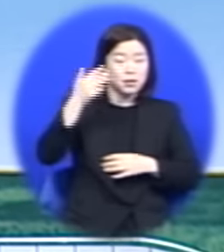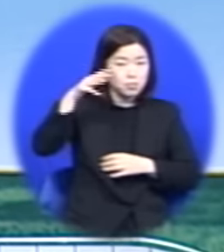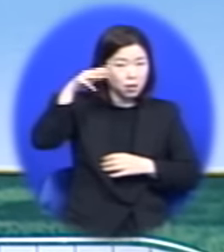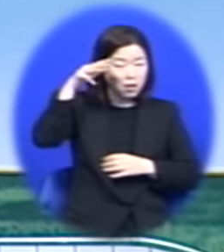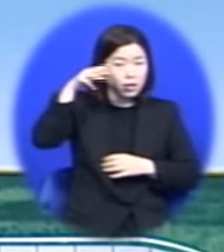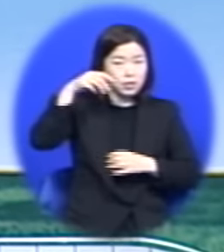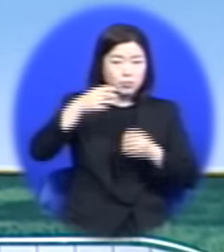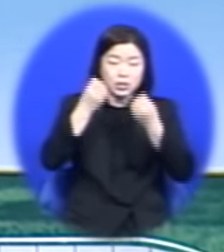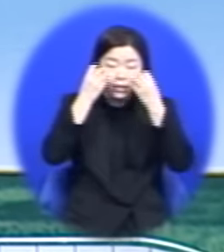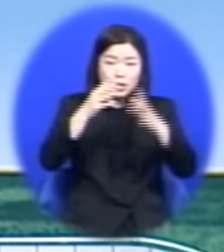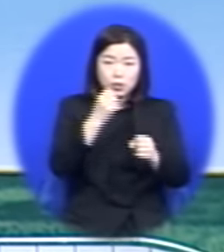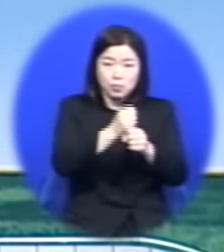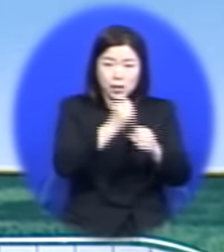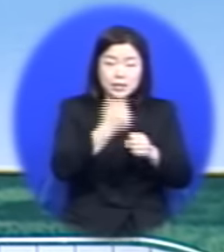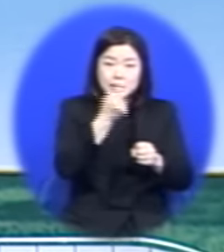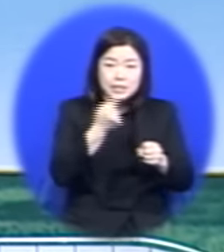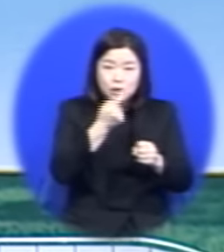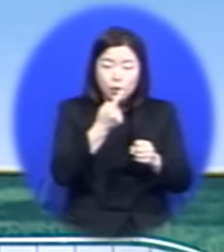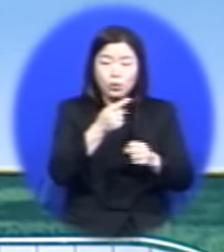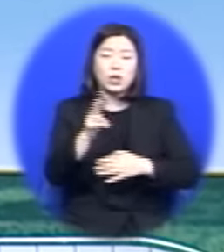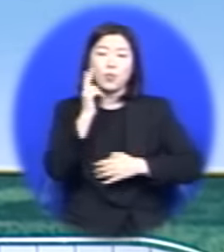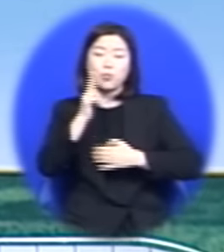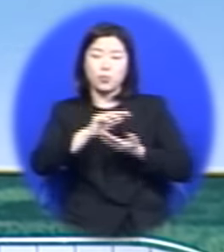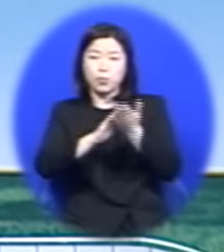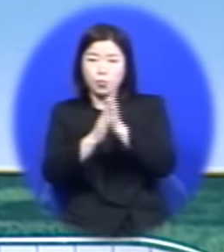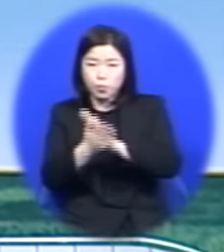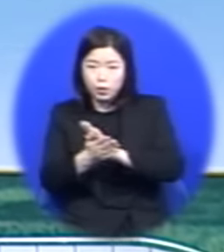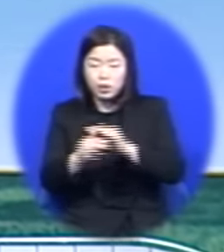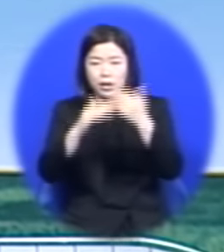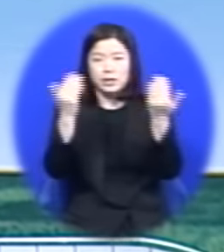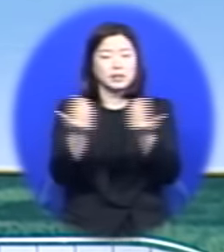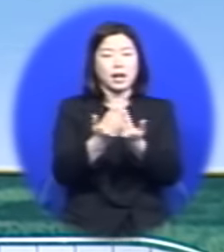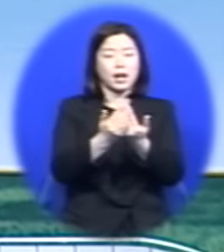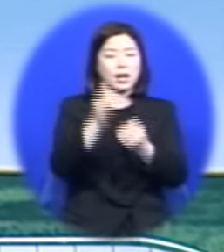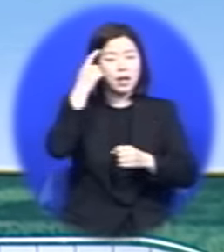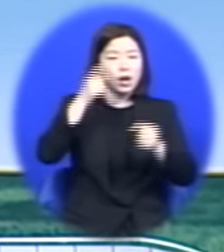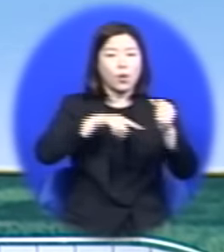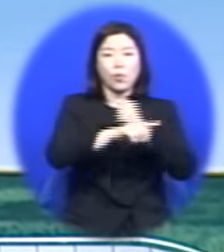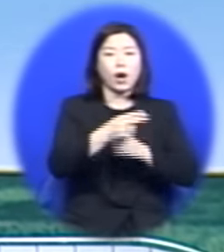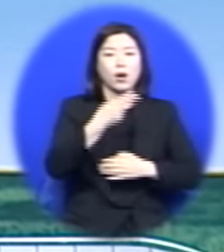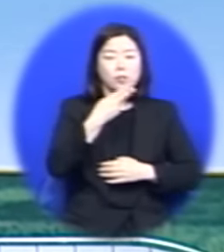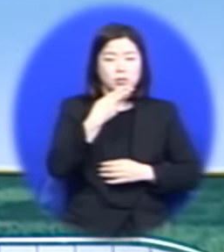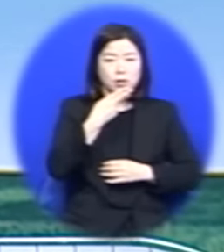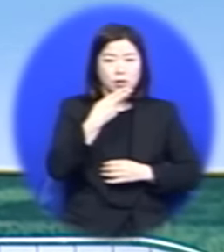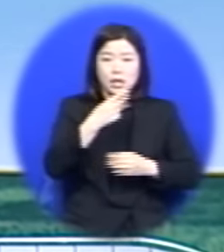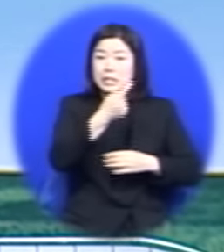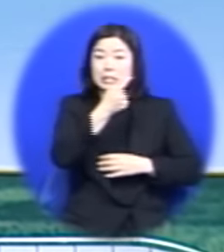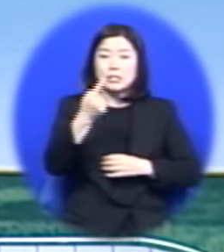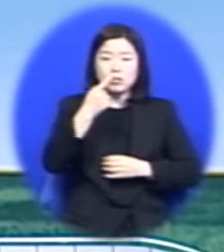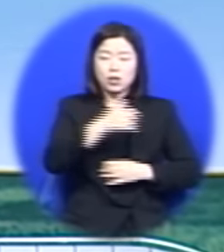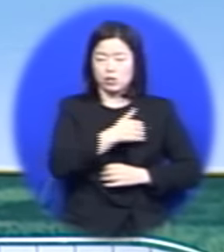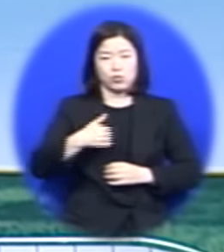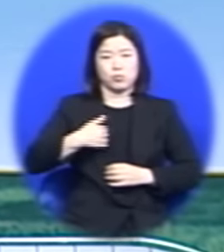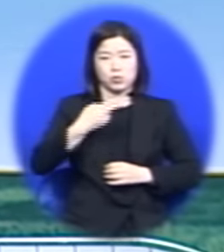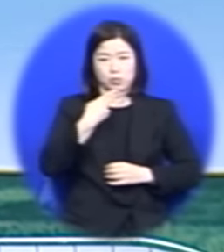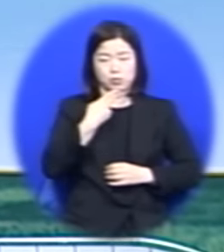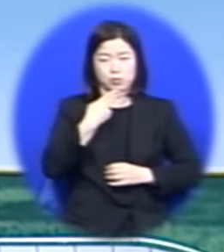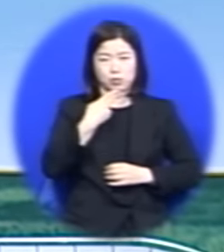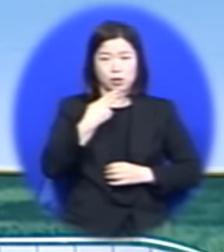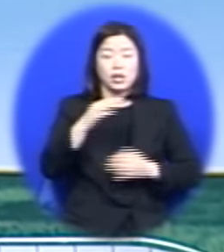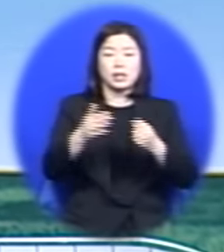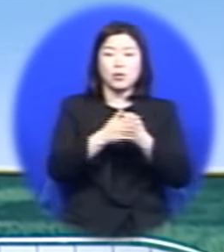정확하게 과학적인 검증을 충분히 갖출 수가 없었기 때문에 론이라고 붙이는 겁니다. 믿음인 거예요.